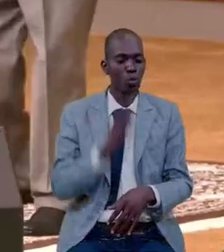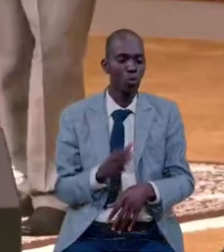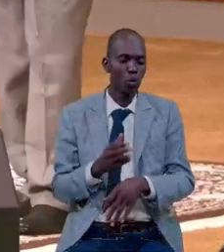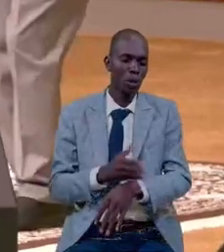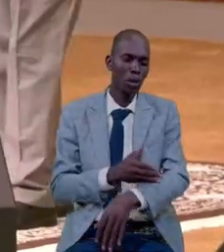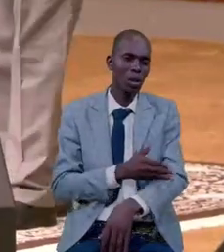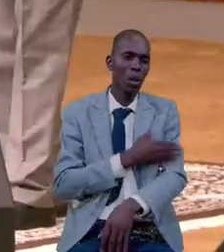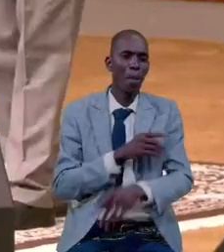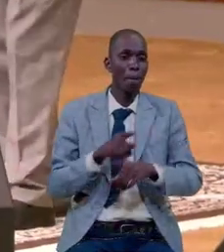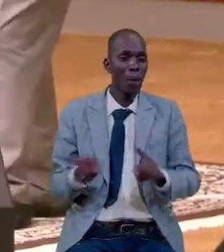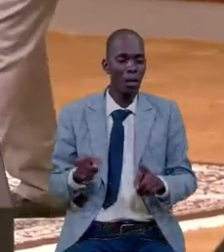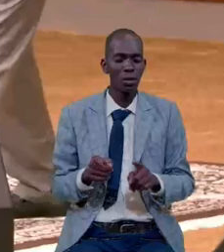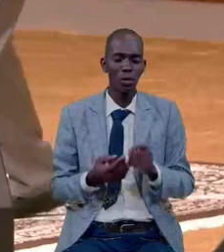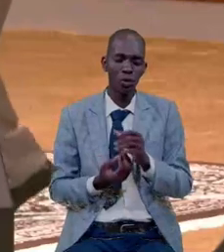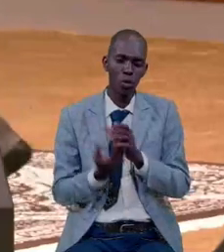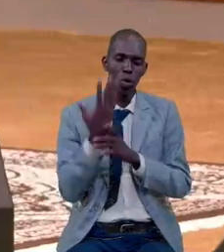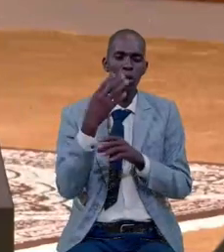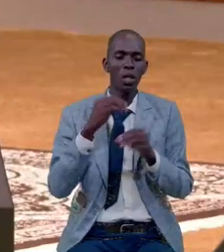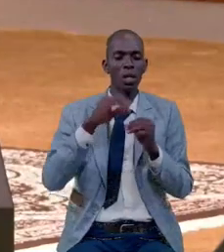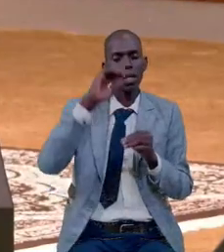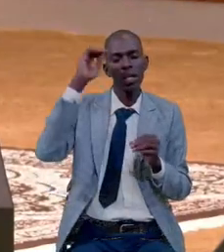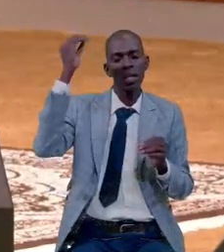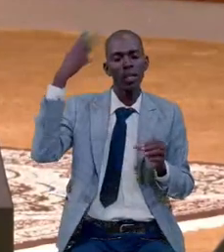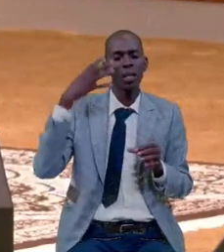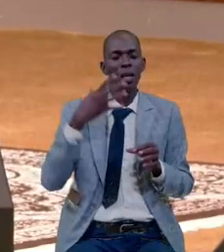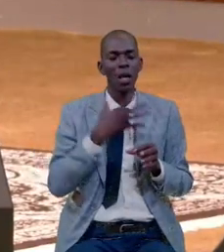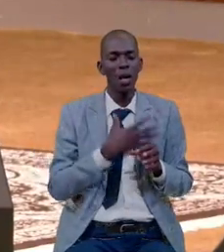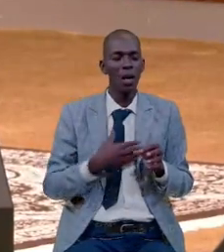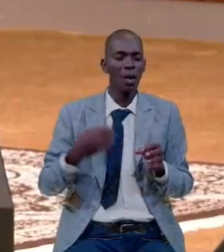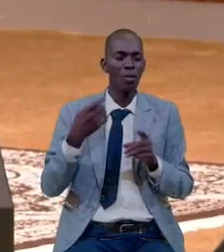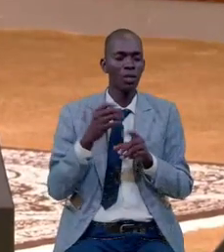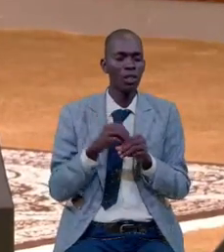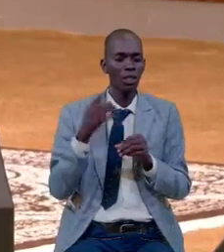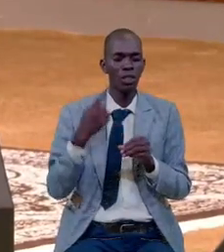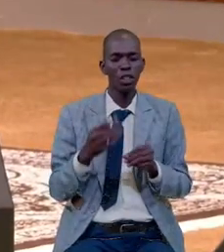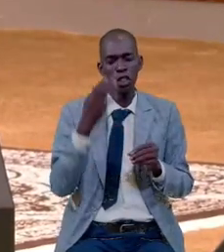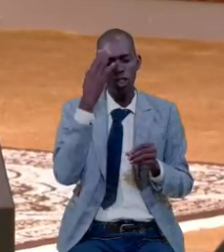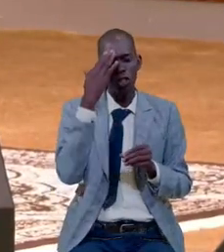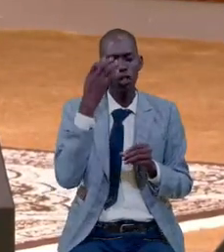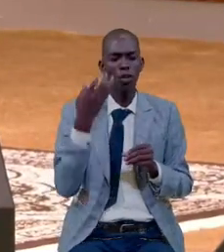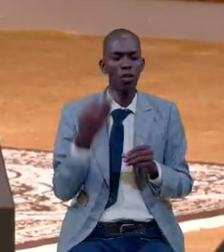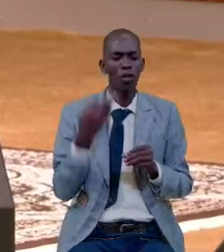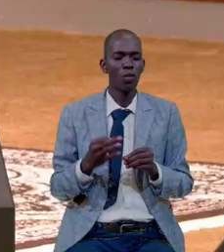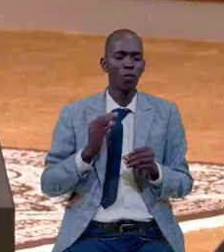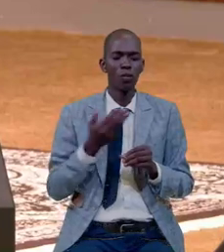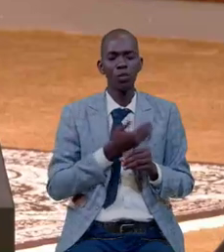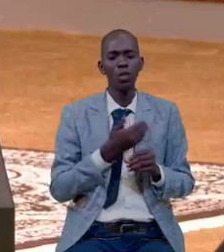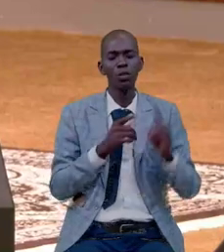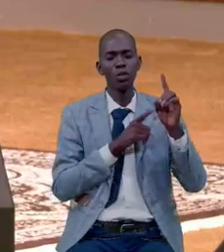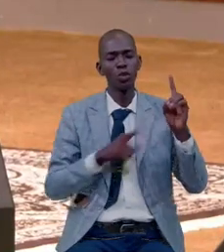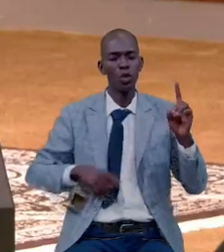Mais croissez dans la grâce et dans la connaissance de notre Seigneur et Sauveur